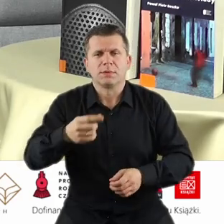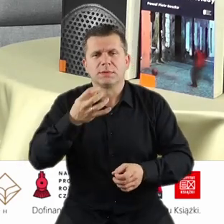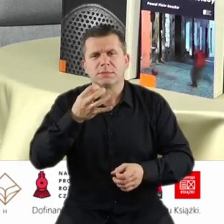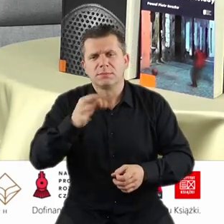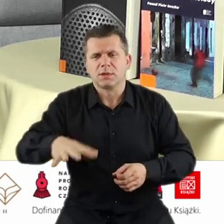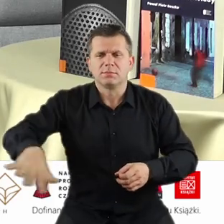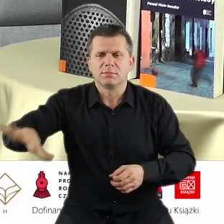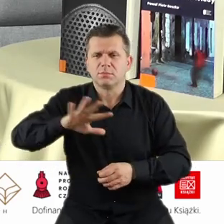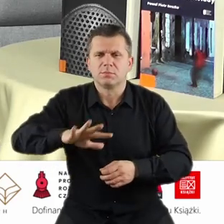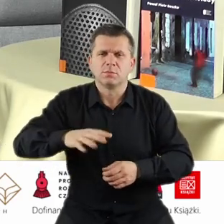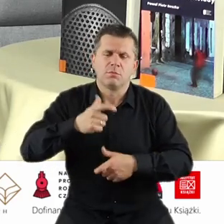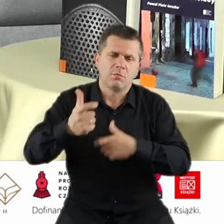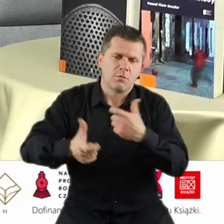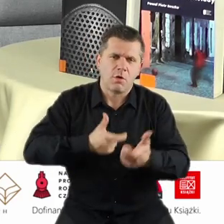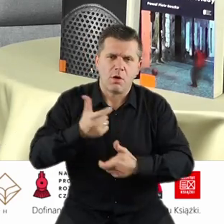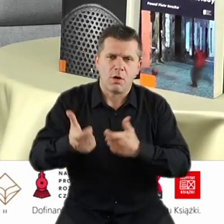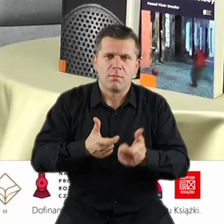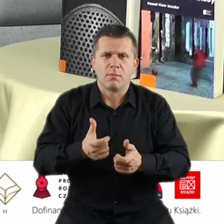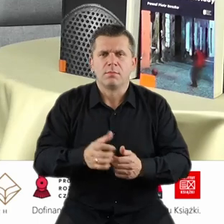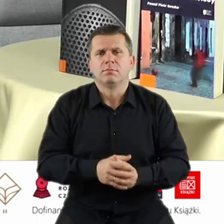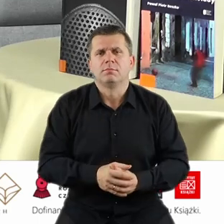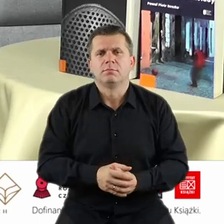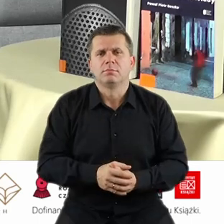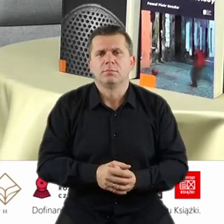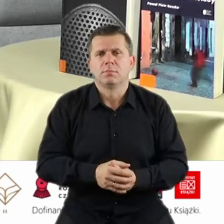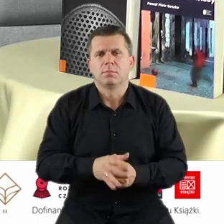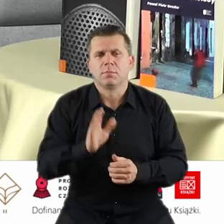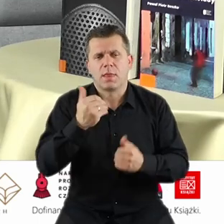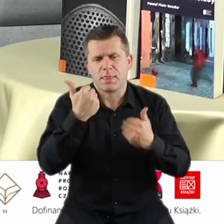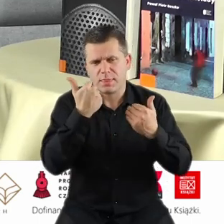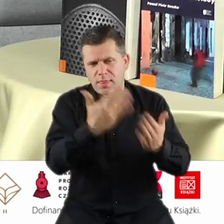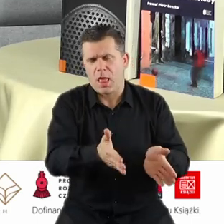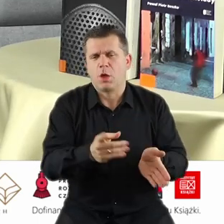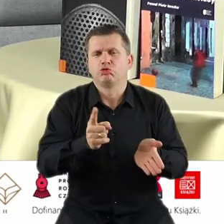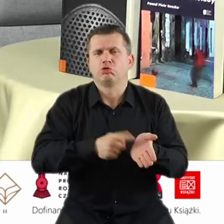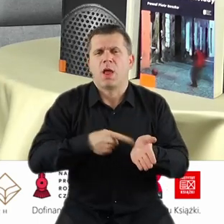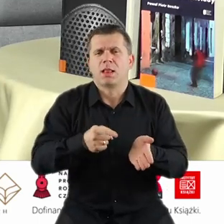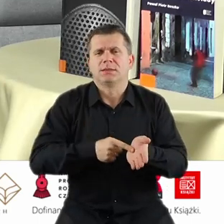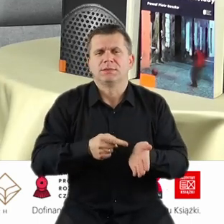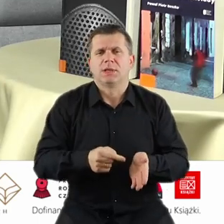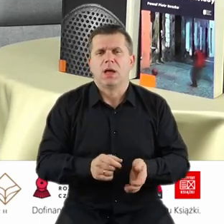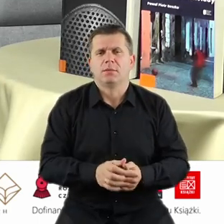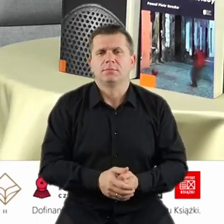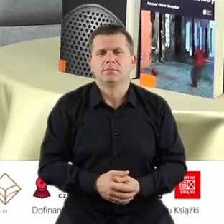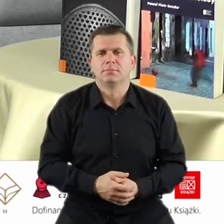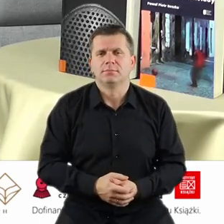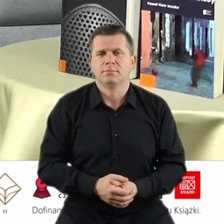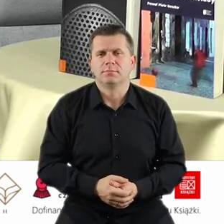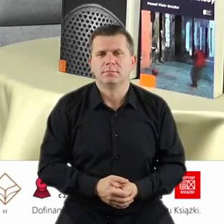pomocą członków tej grupy i Bożą przede wszystkim otrzymuje tą szansę